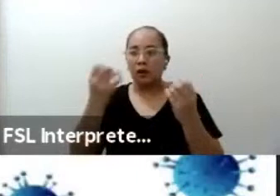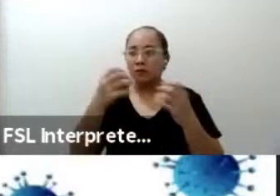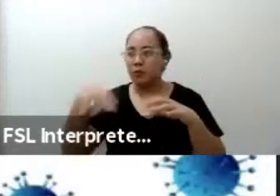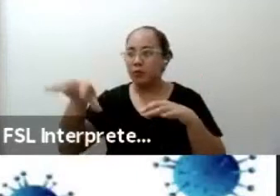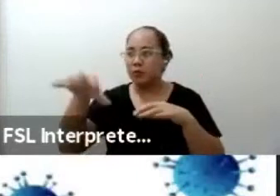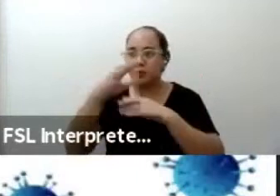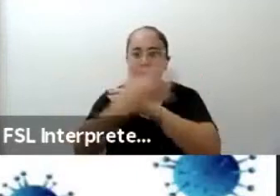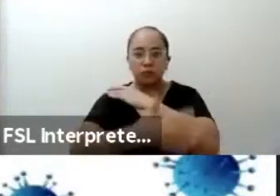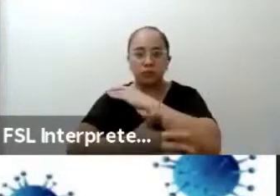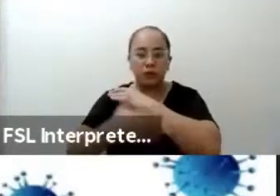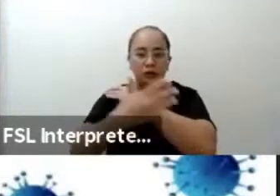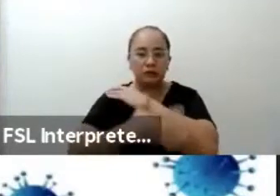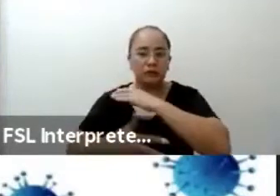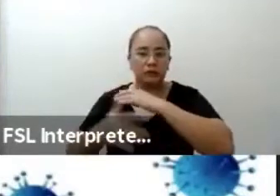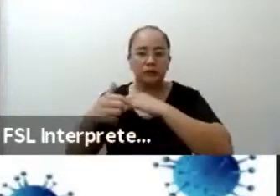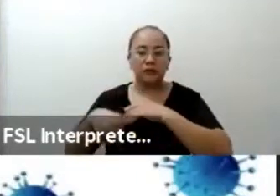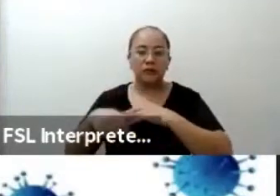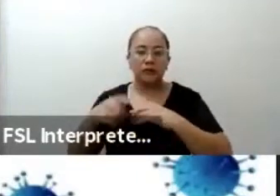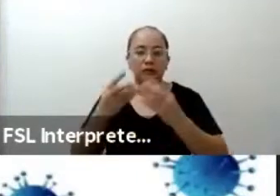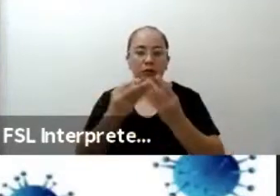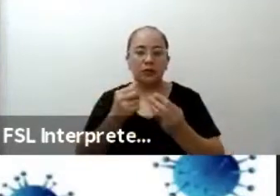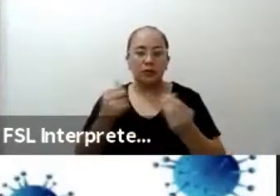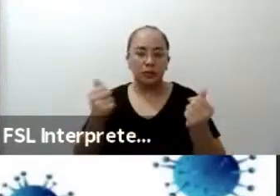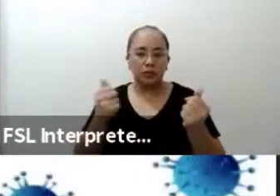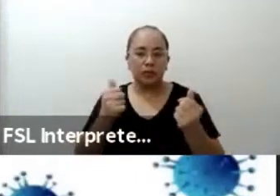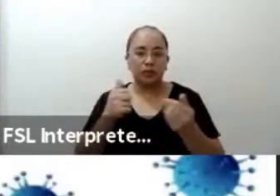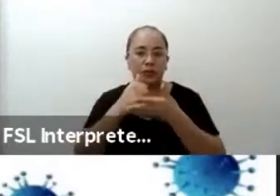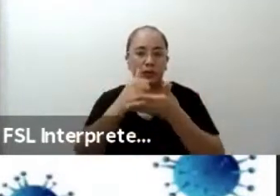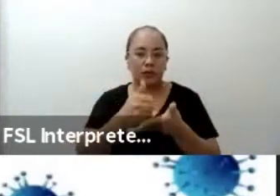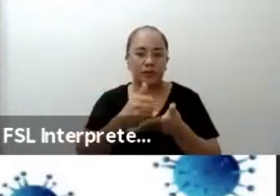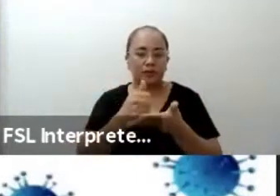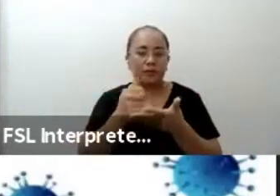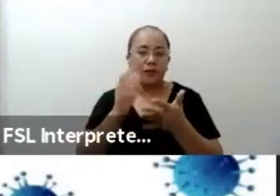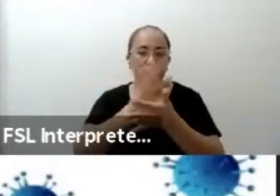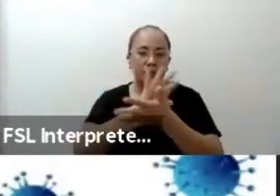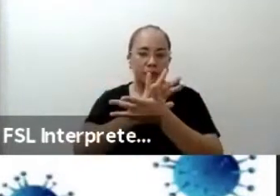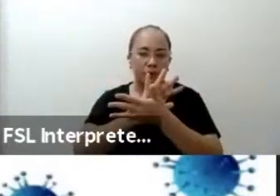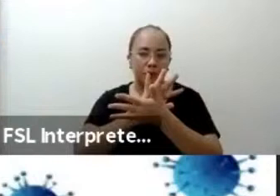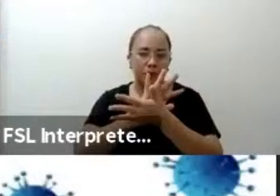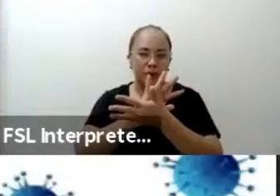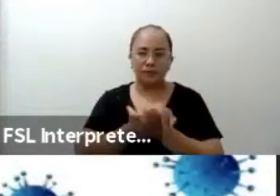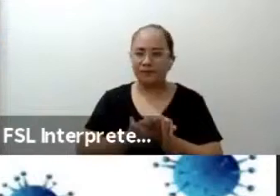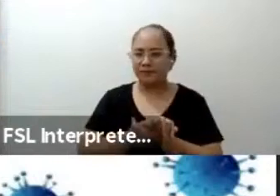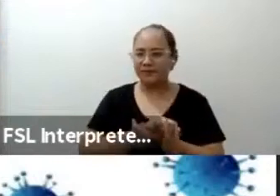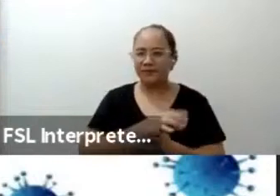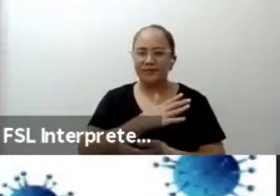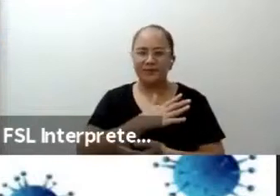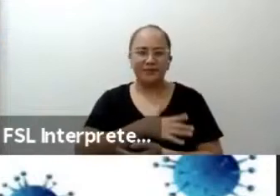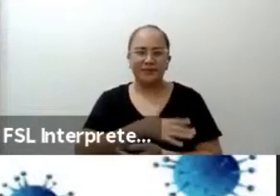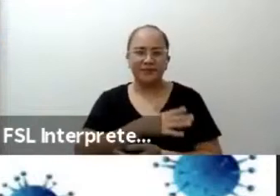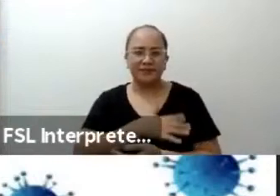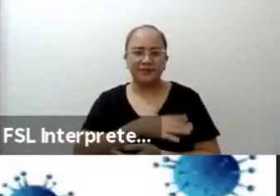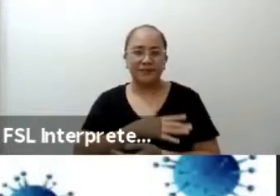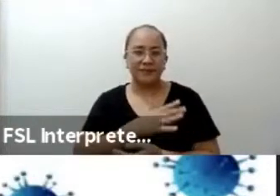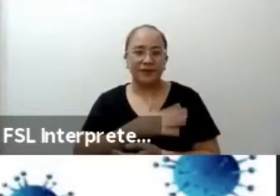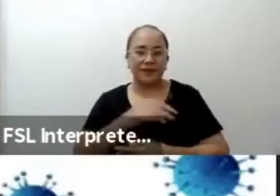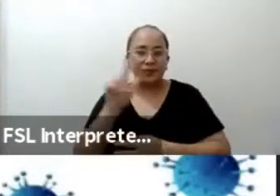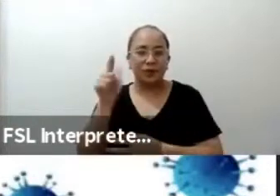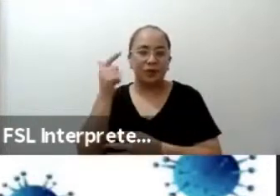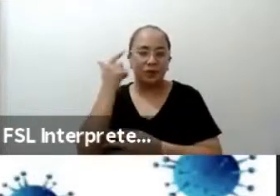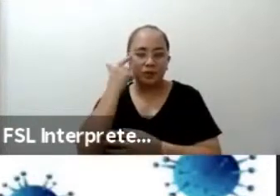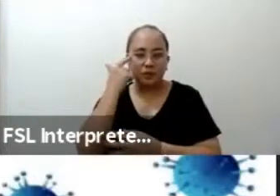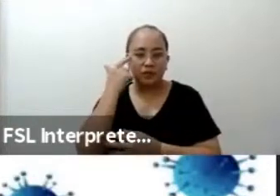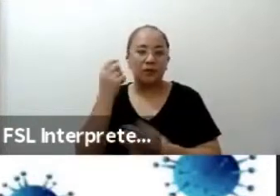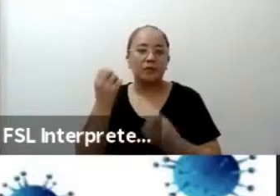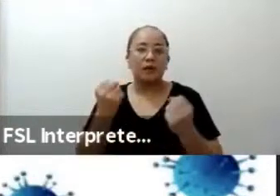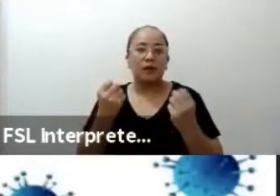bansa sa ating pagtugon sa pandemya. Medyo nasasaktan na siguro ang pamahalaan natin sa lahat